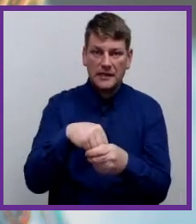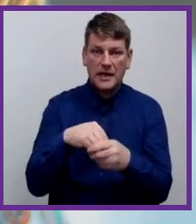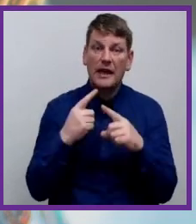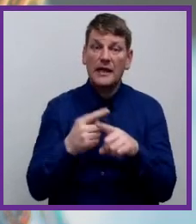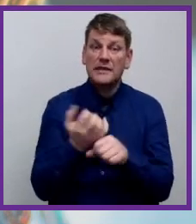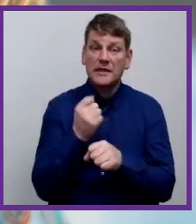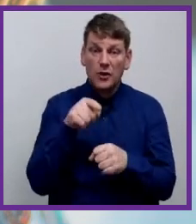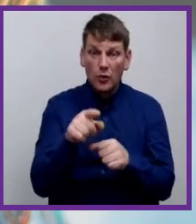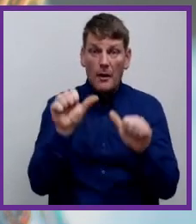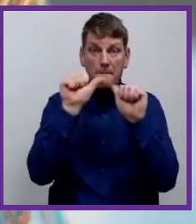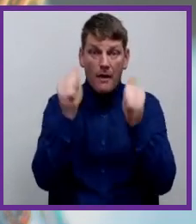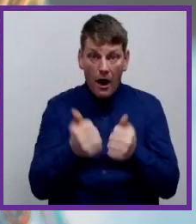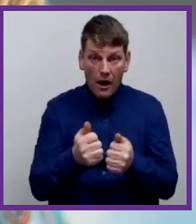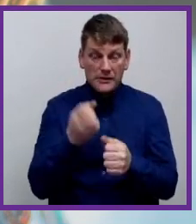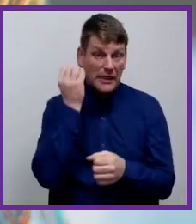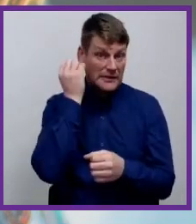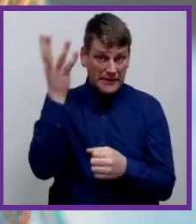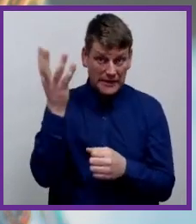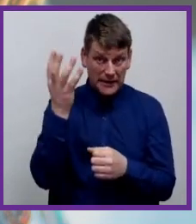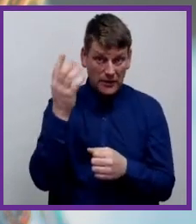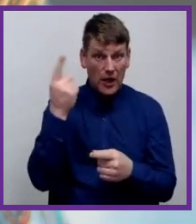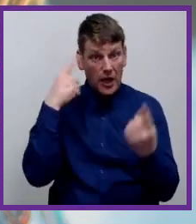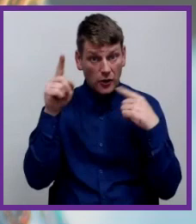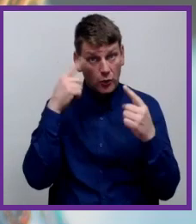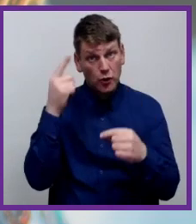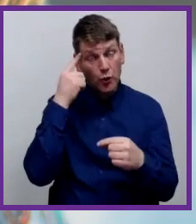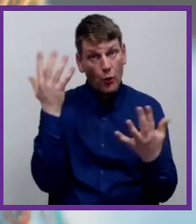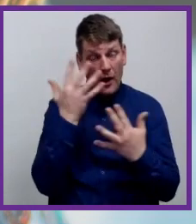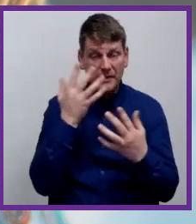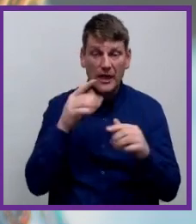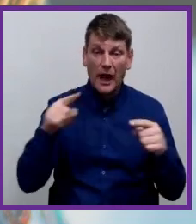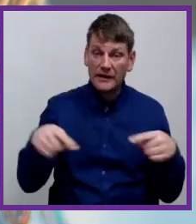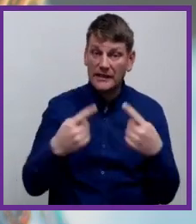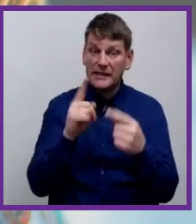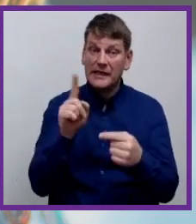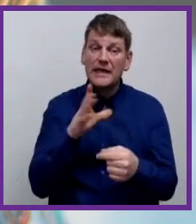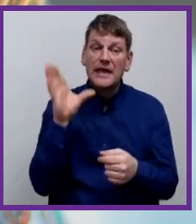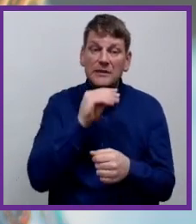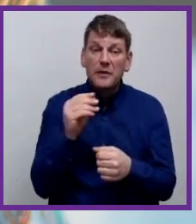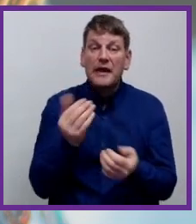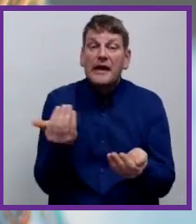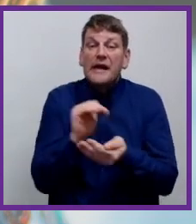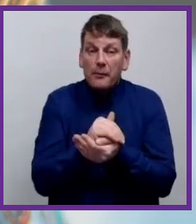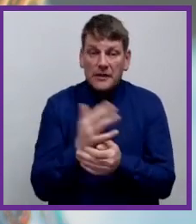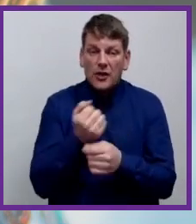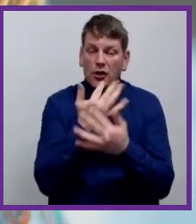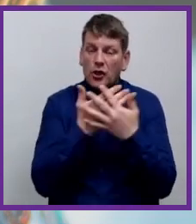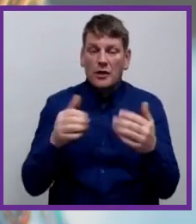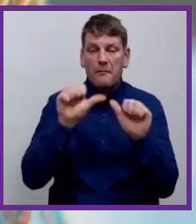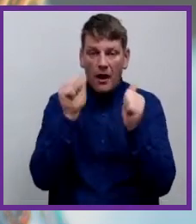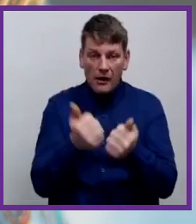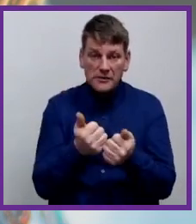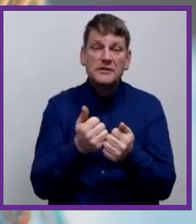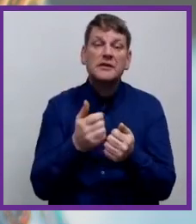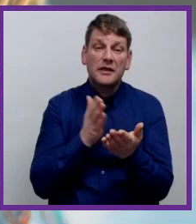to mākslas izglītībai, radošās domas attīstībai, iespējai iepazīties ar dažādiem mākslas stiliem un